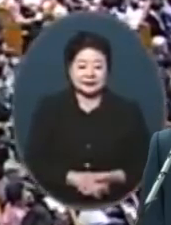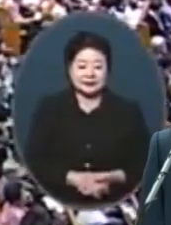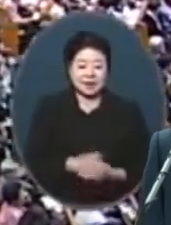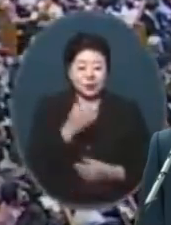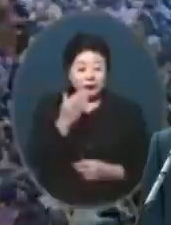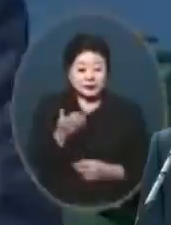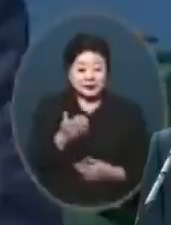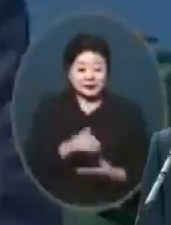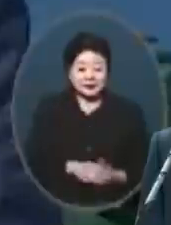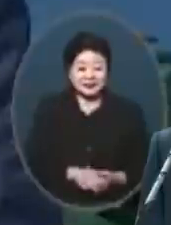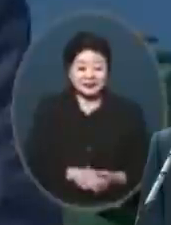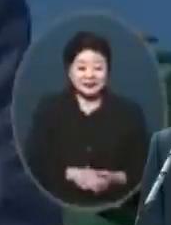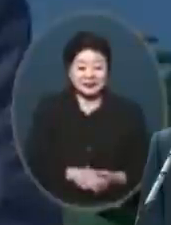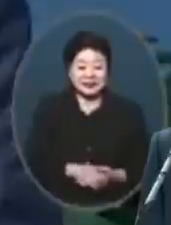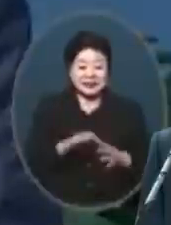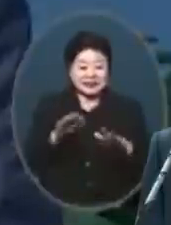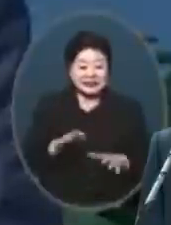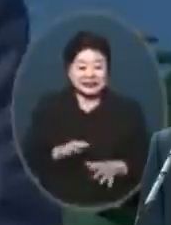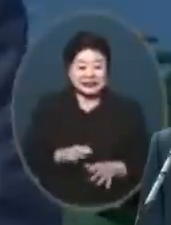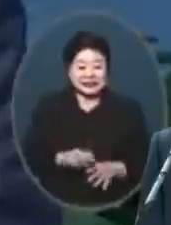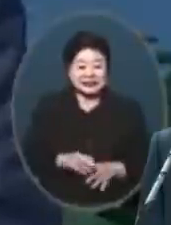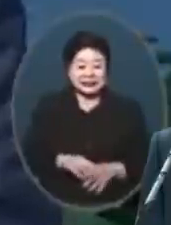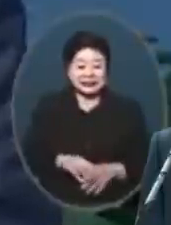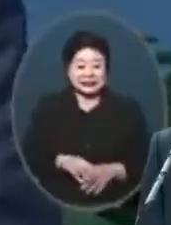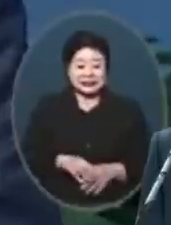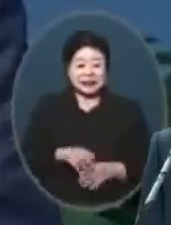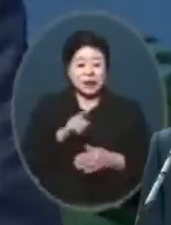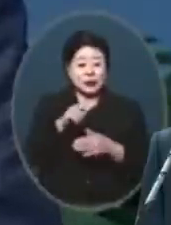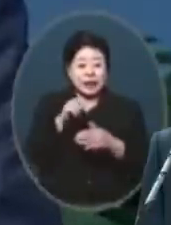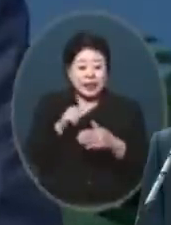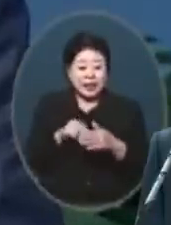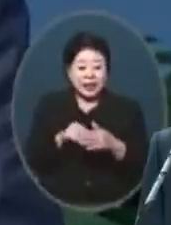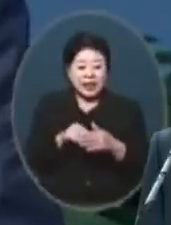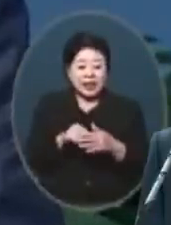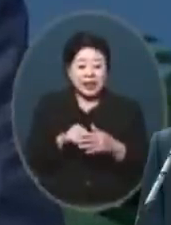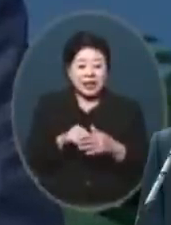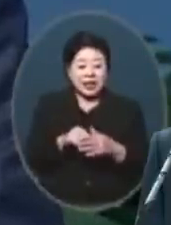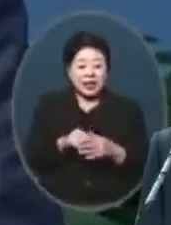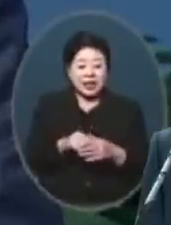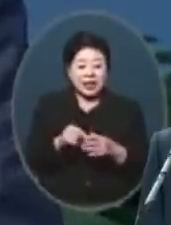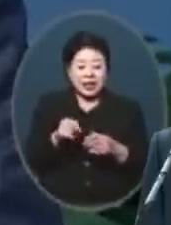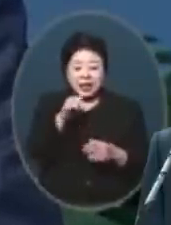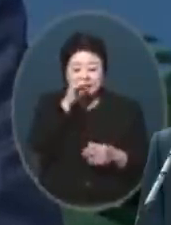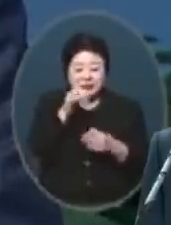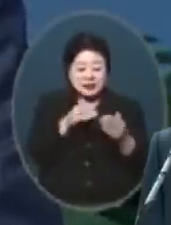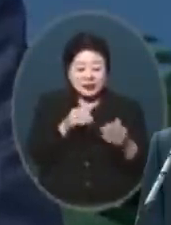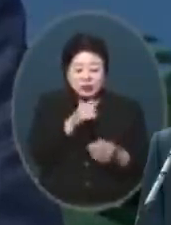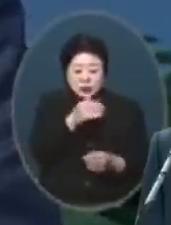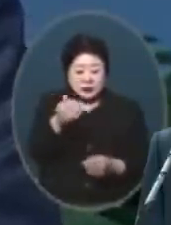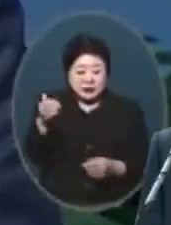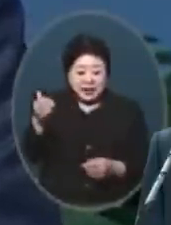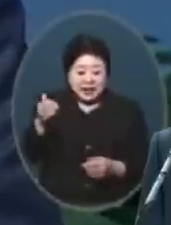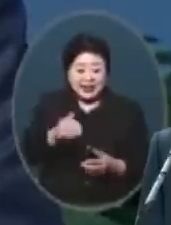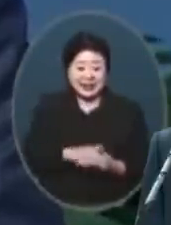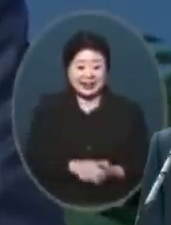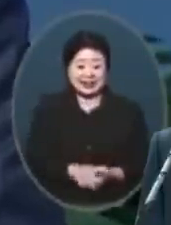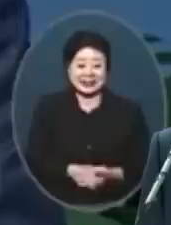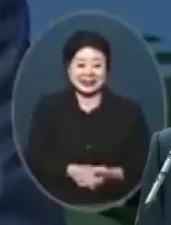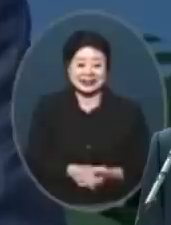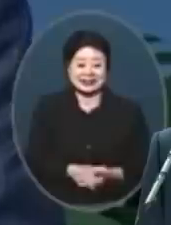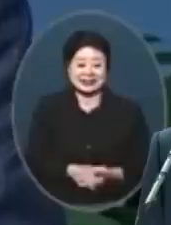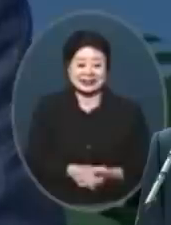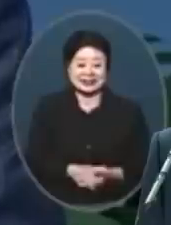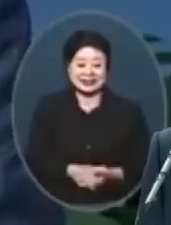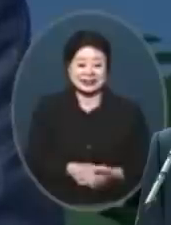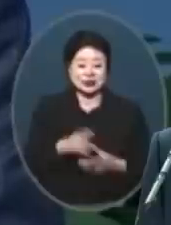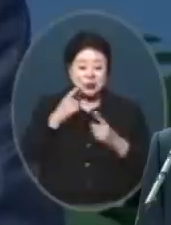여러분, 지진 일어난 한가운데 있어본 사람들 있겠죠.